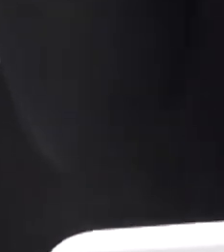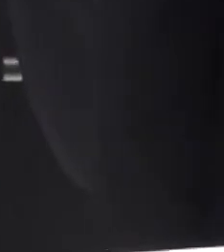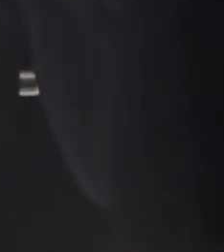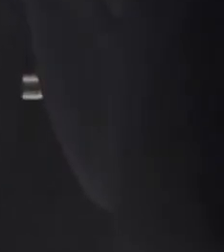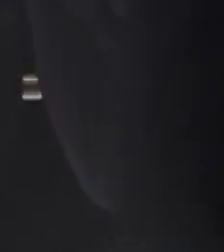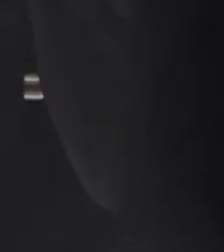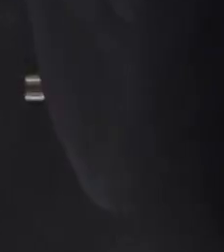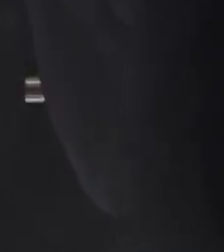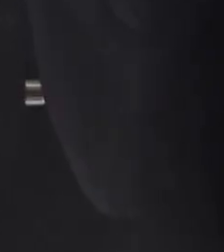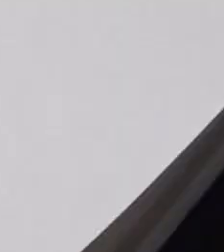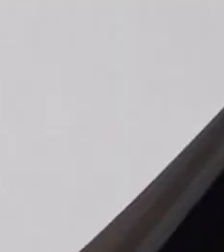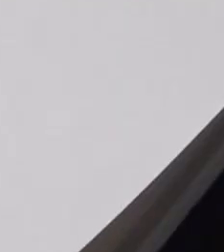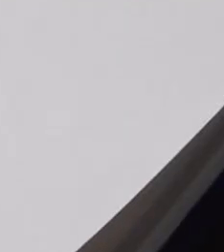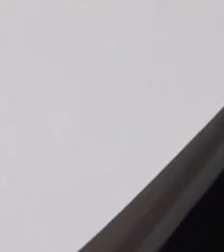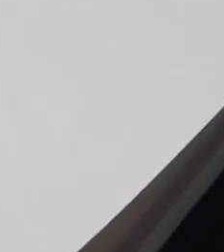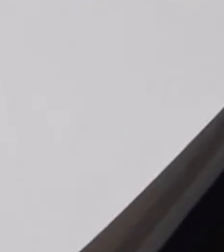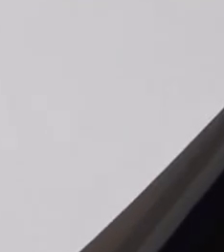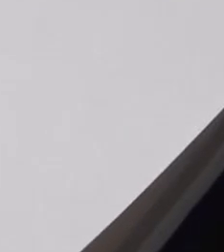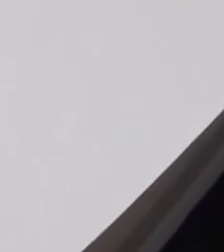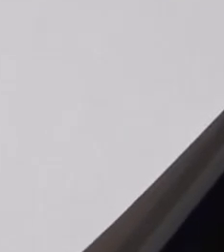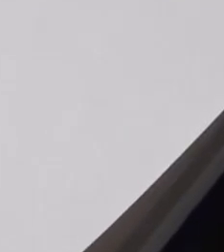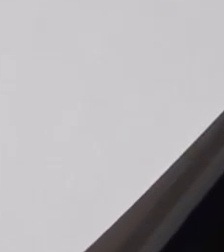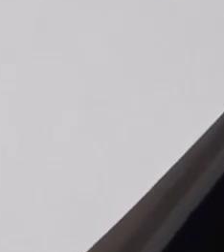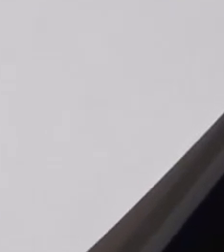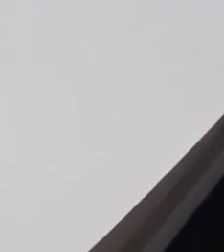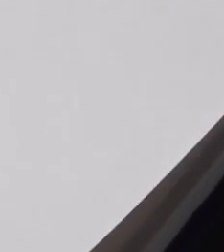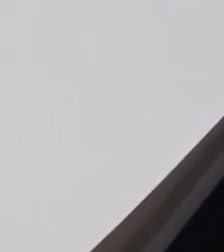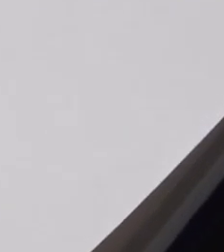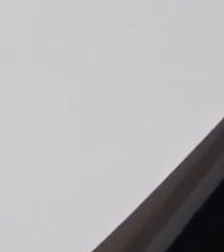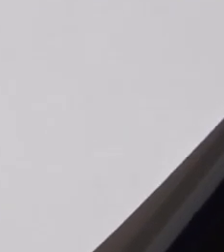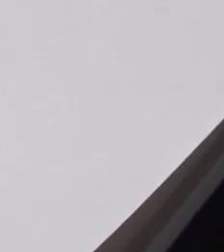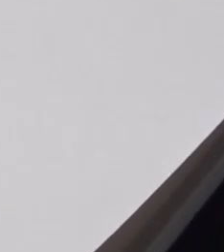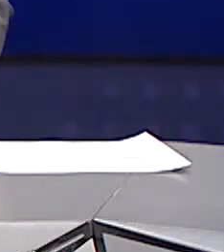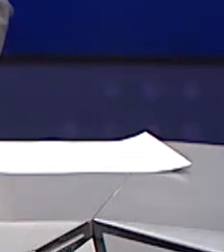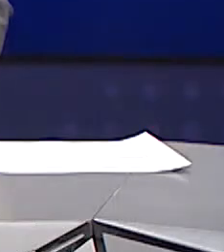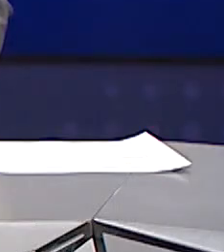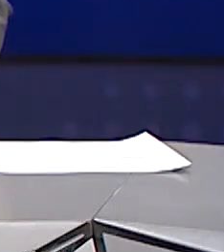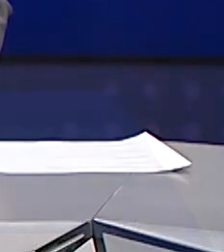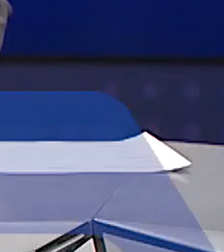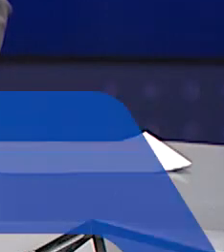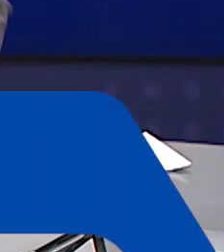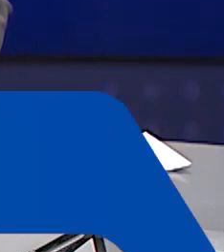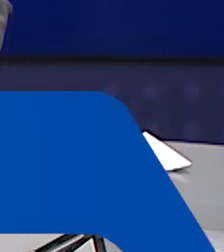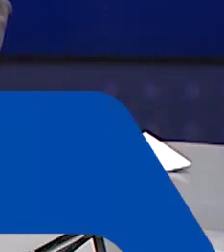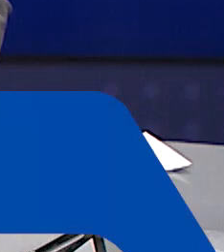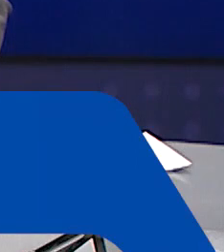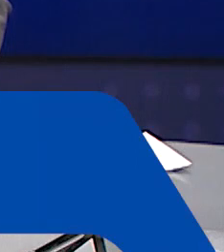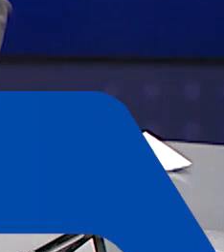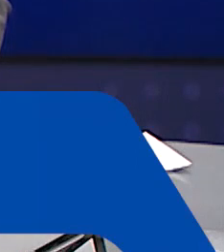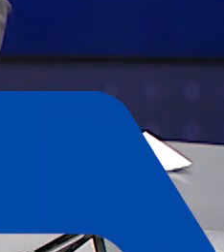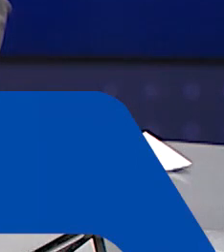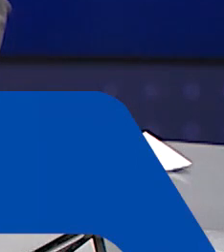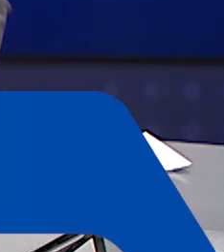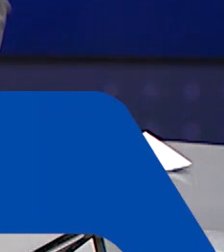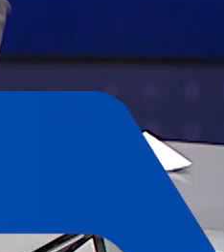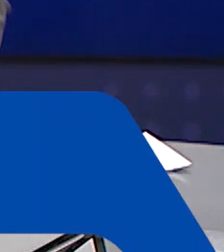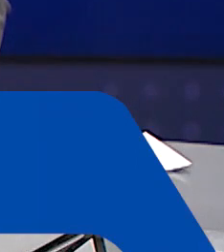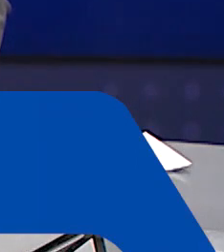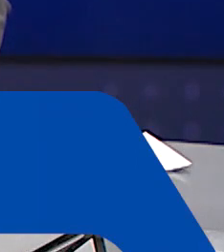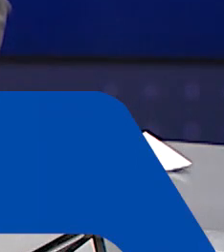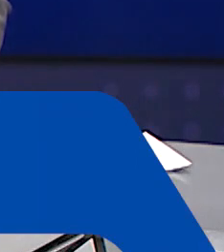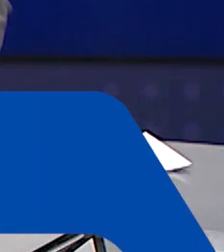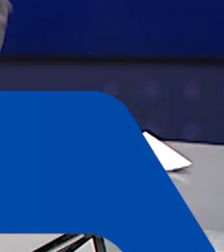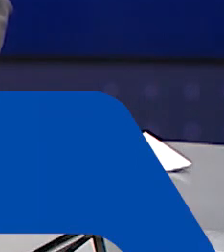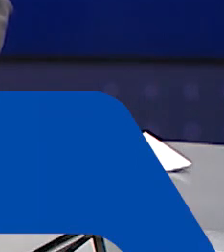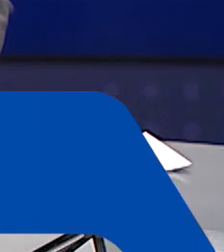거쳤고 2018년부터 대법원 대법관을 역임 중입니다. 10월 7일부터 진행된 제21대